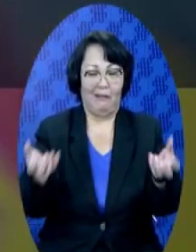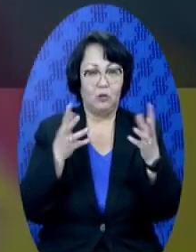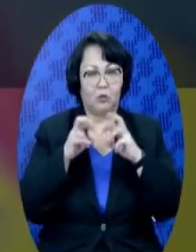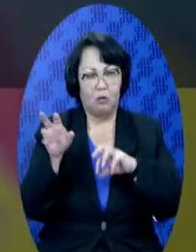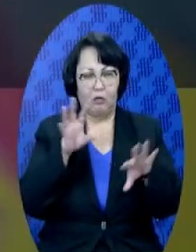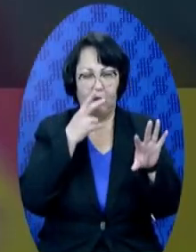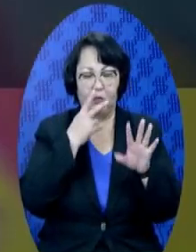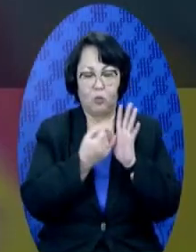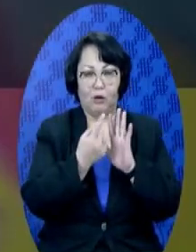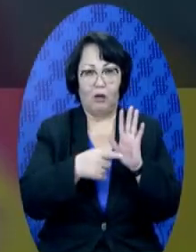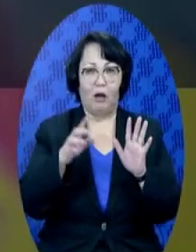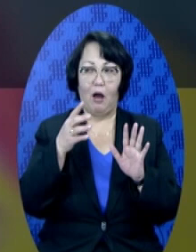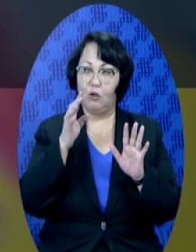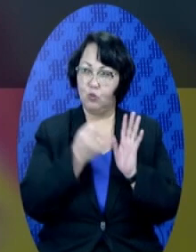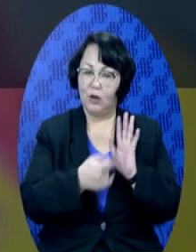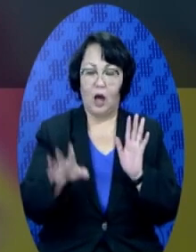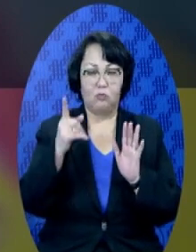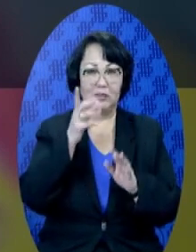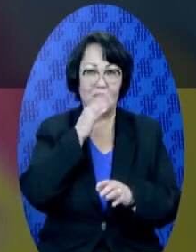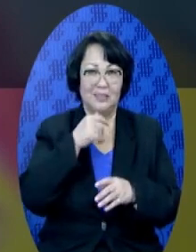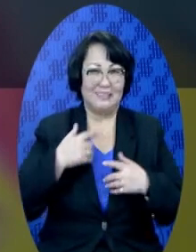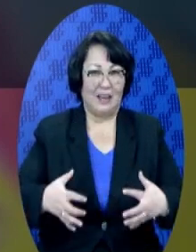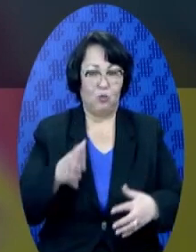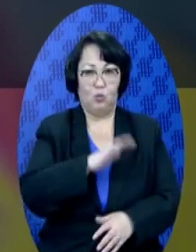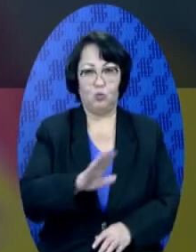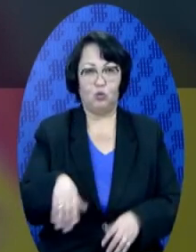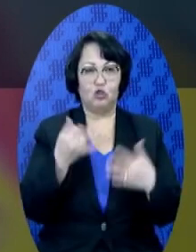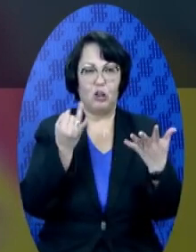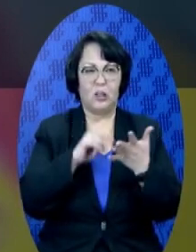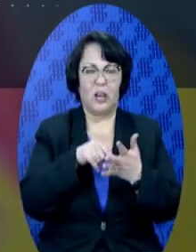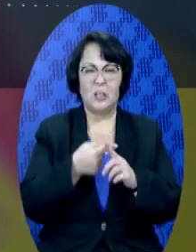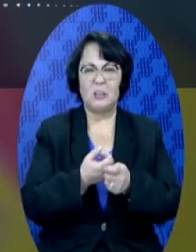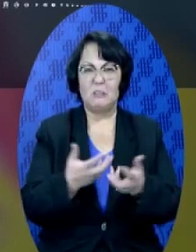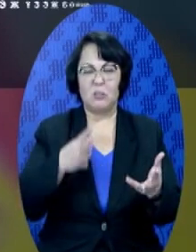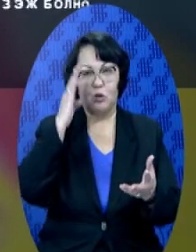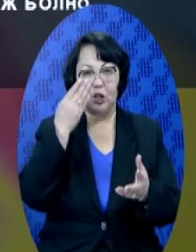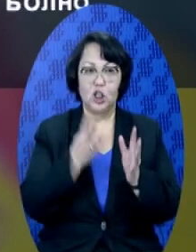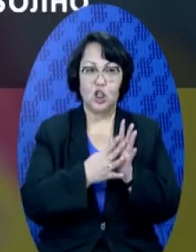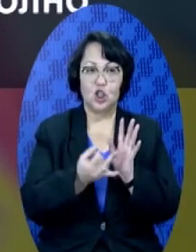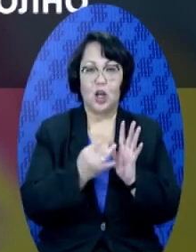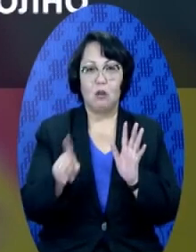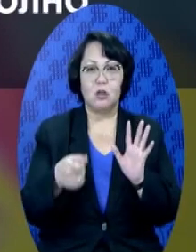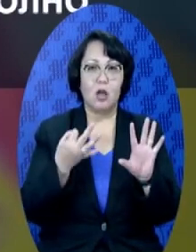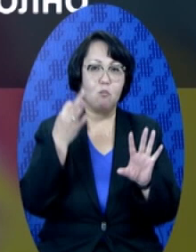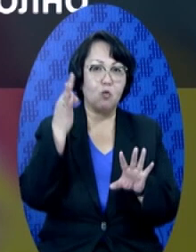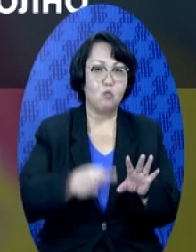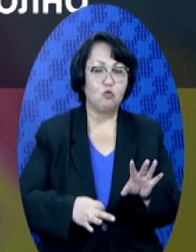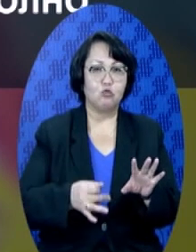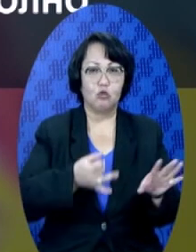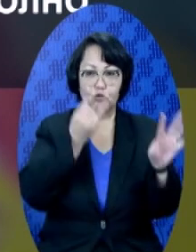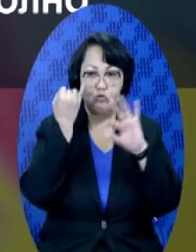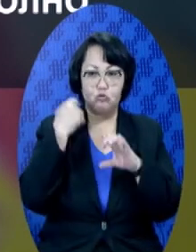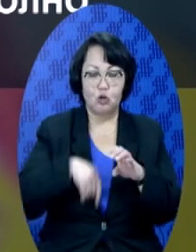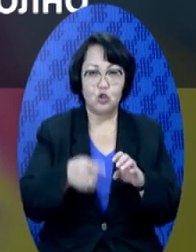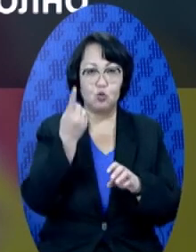харахад 6-11 насны хүүхдүүдийн тархалт 7 дахин өсчээ. Тодруулбал тэдний 97.8% нь 7 хоногт дор